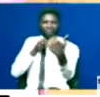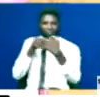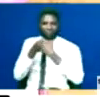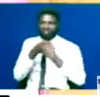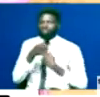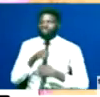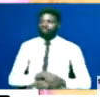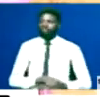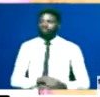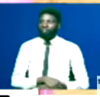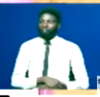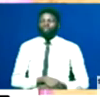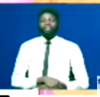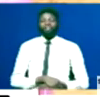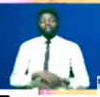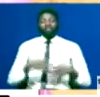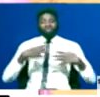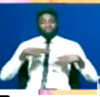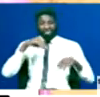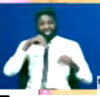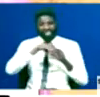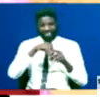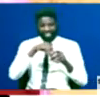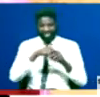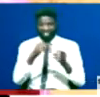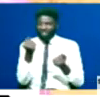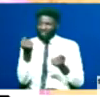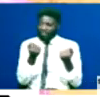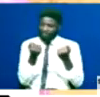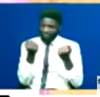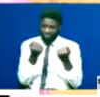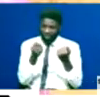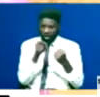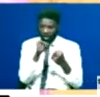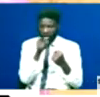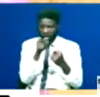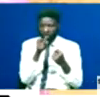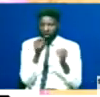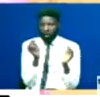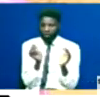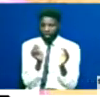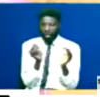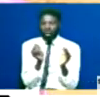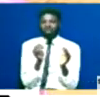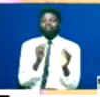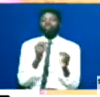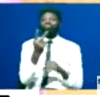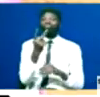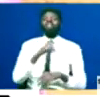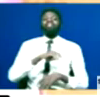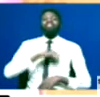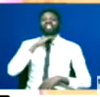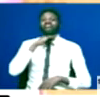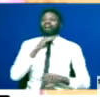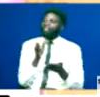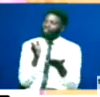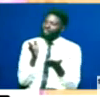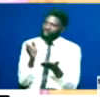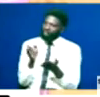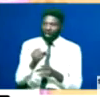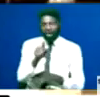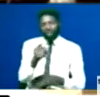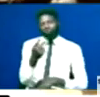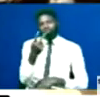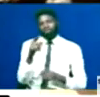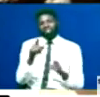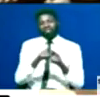walikuwa kwa Nissan Patrol, wawili wameweza kuaga on the spot na wengine pamoja na wale